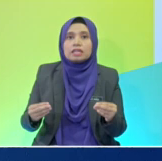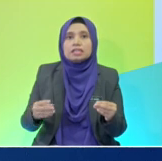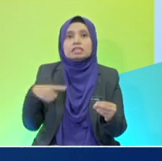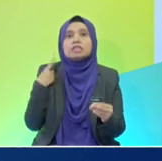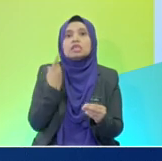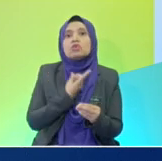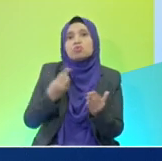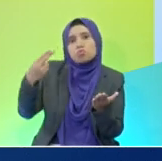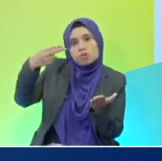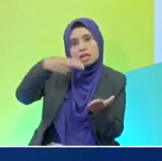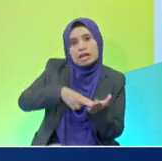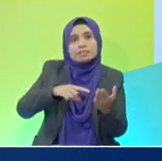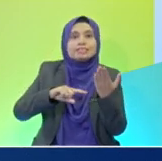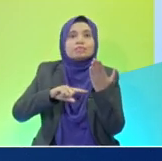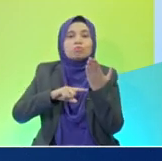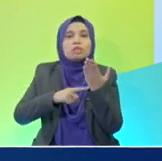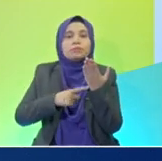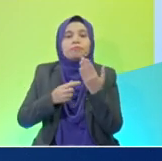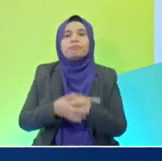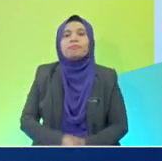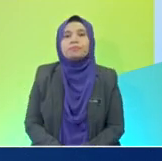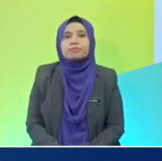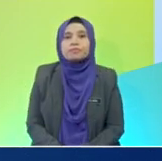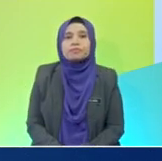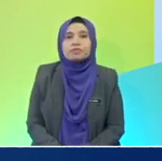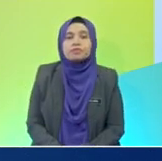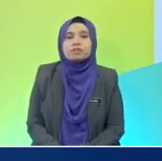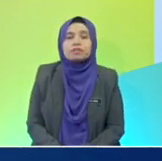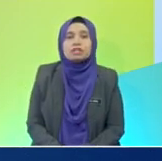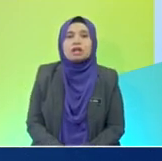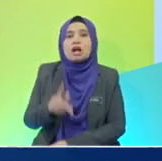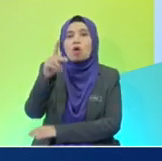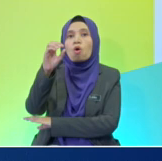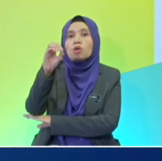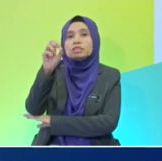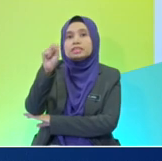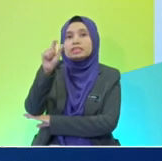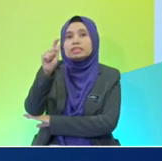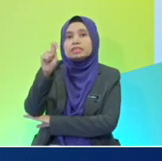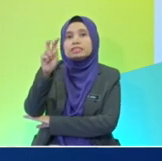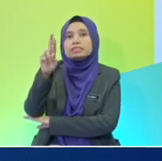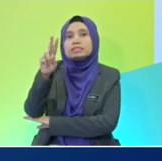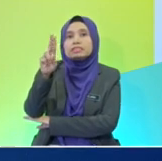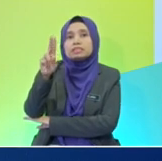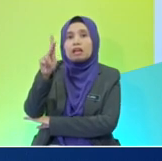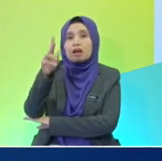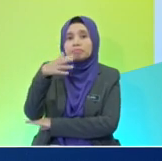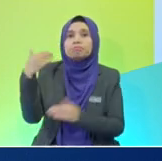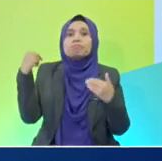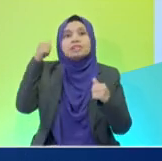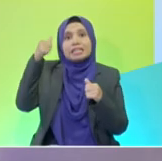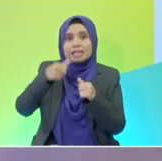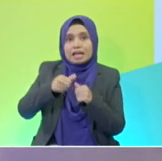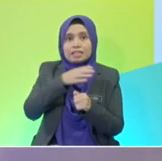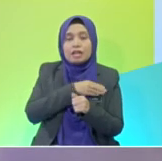semula Oke seterusnya konsep adalah mengingat dan juga memahami Oke gitu terus